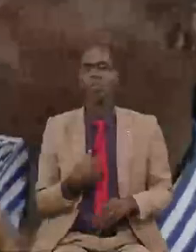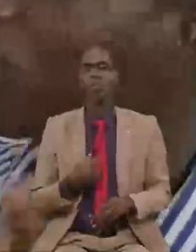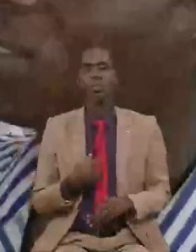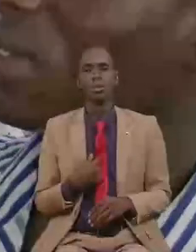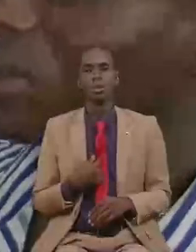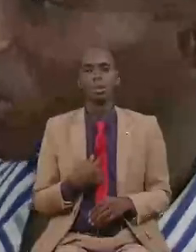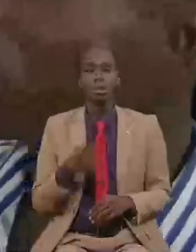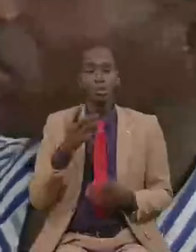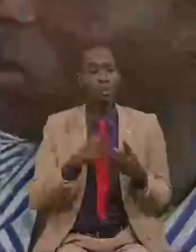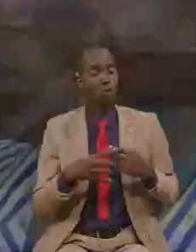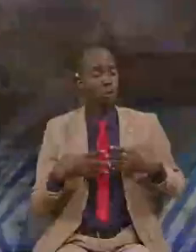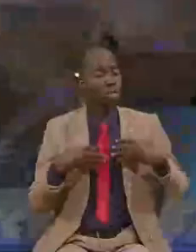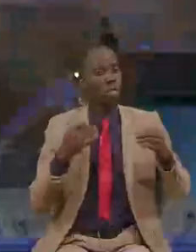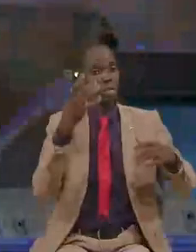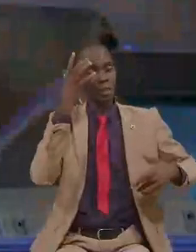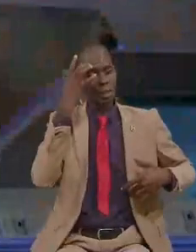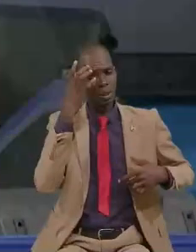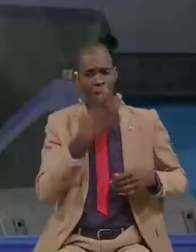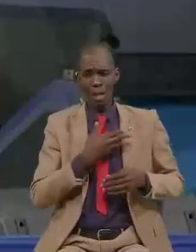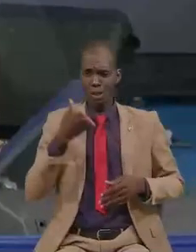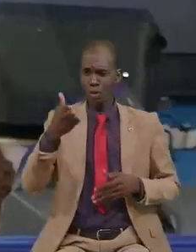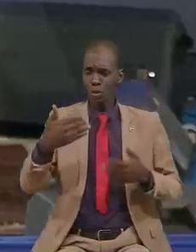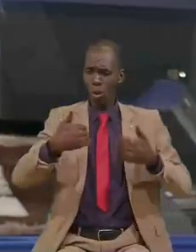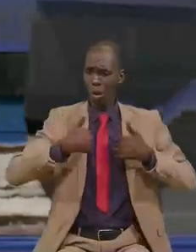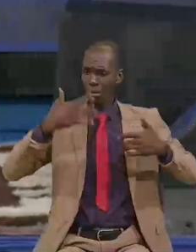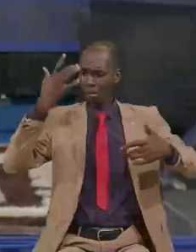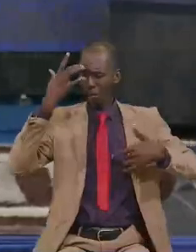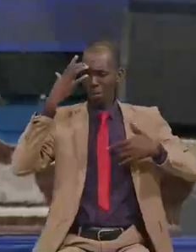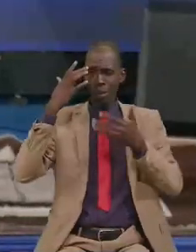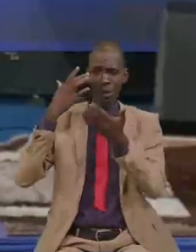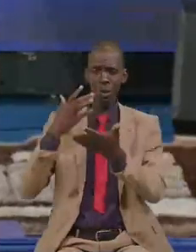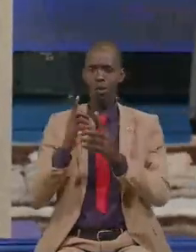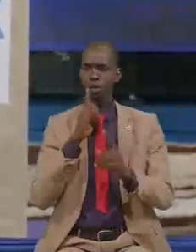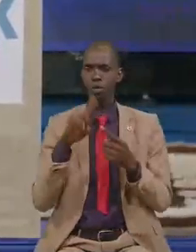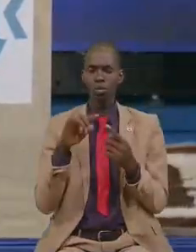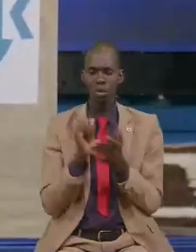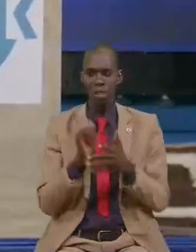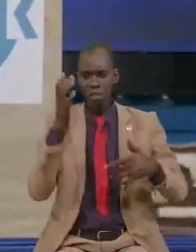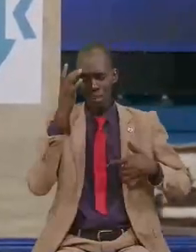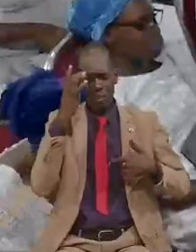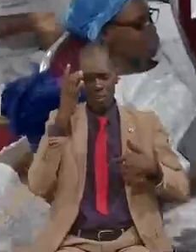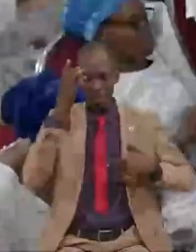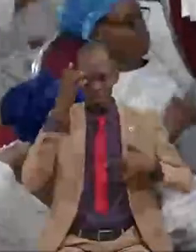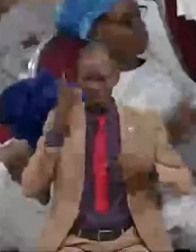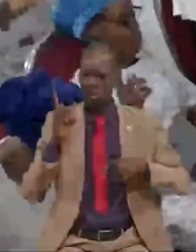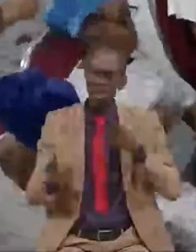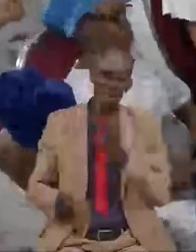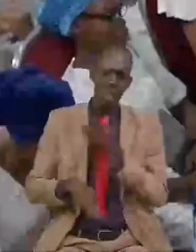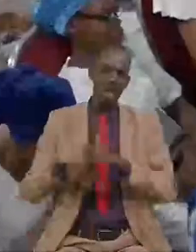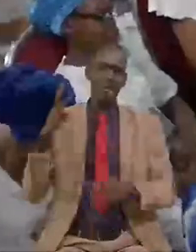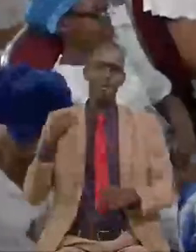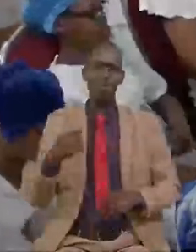Tu veux guérir les malades. Il y a la maladie en toi. Parle à cette maladie. Sors de moi.